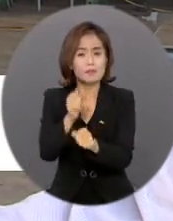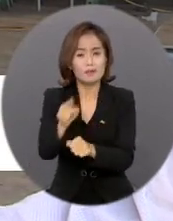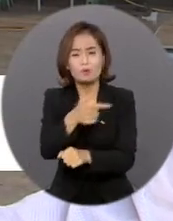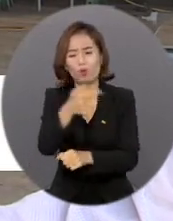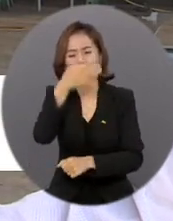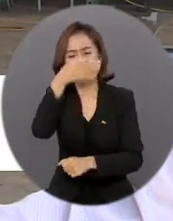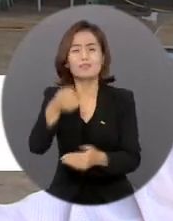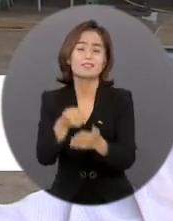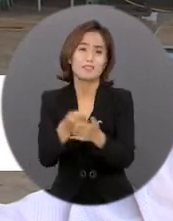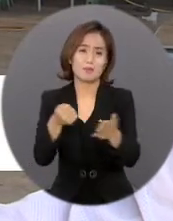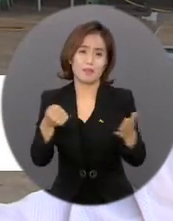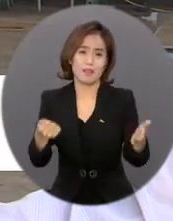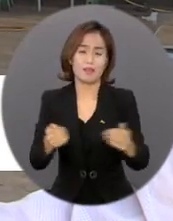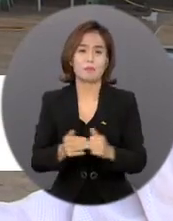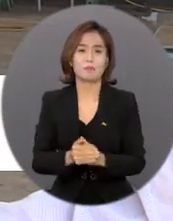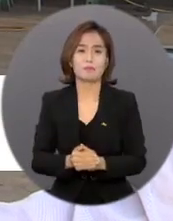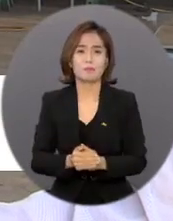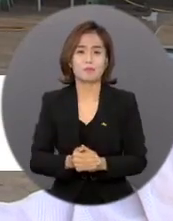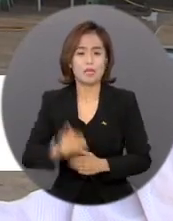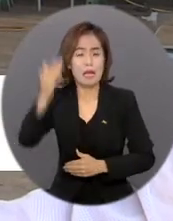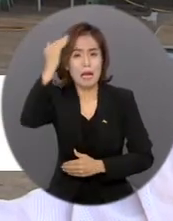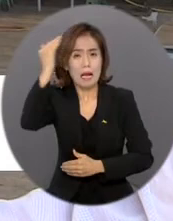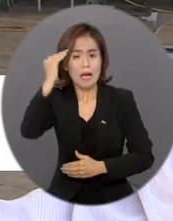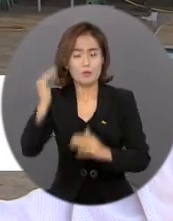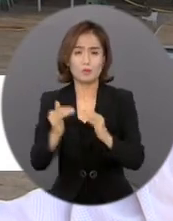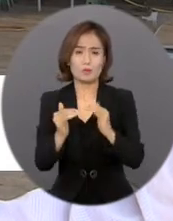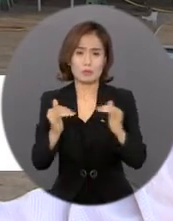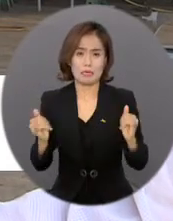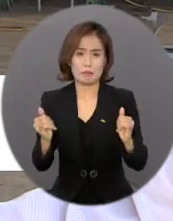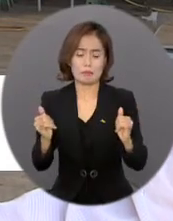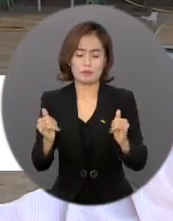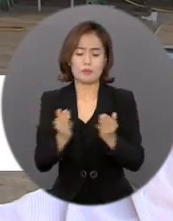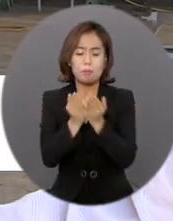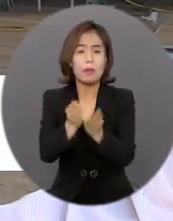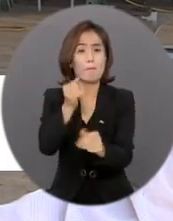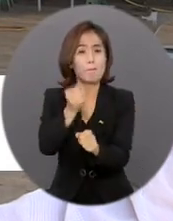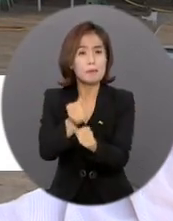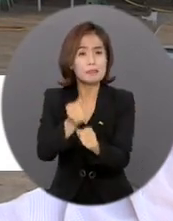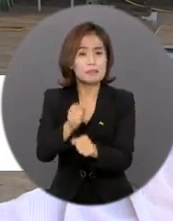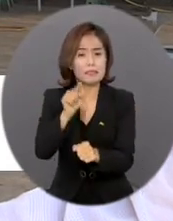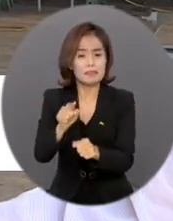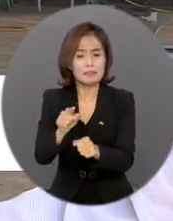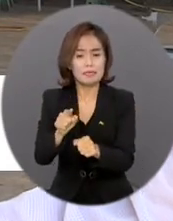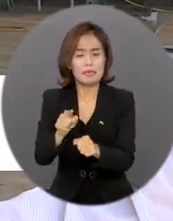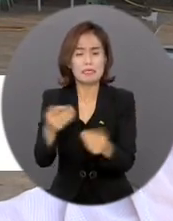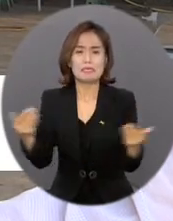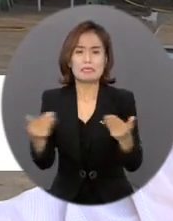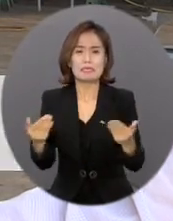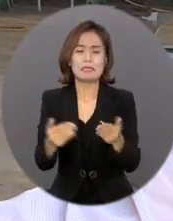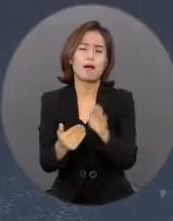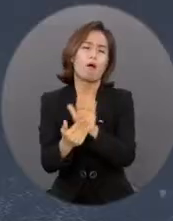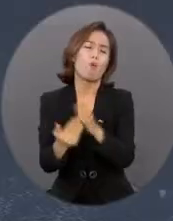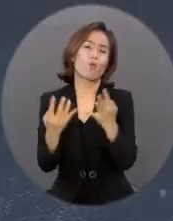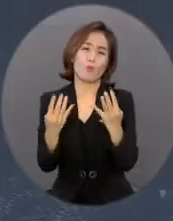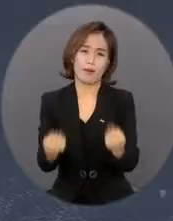힘든 업종이다 보니까 내국인들이 조선업에 종사하려고 하는 사람들이